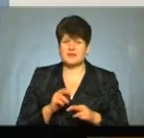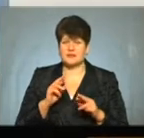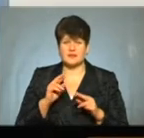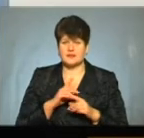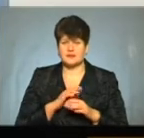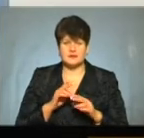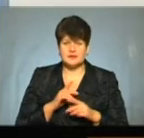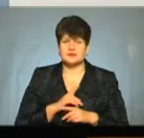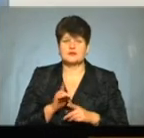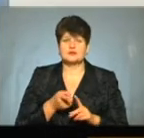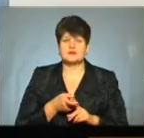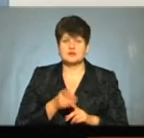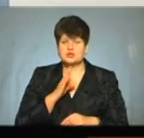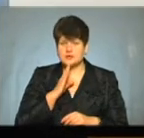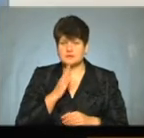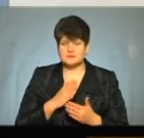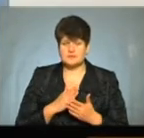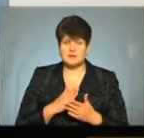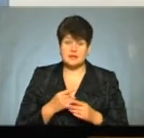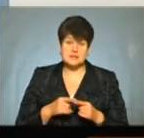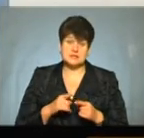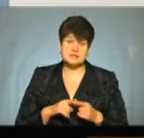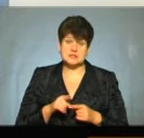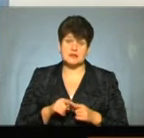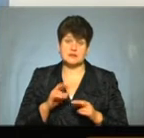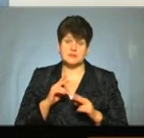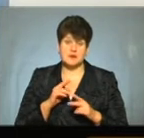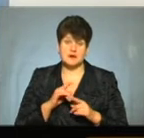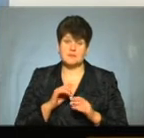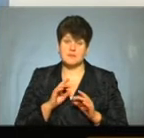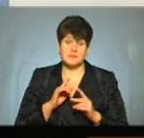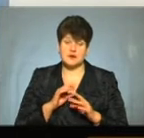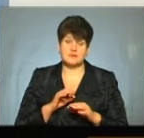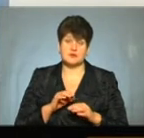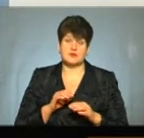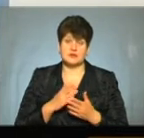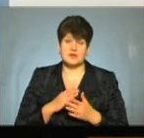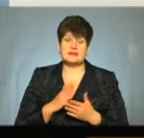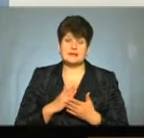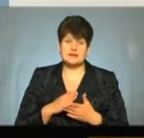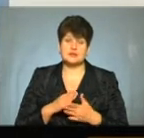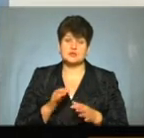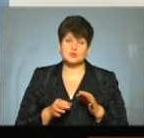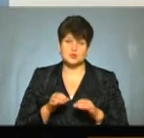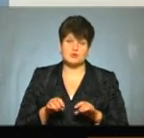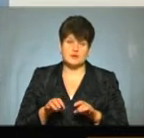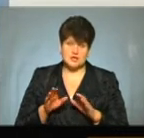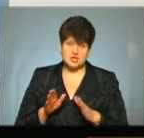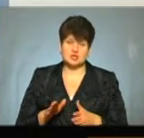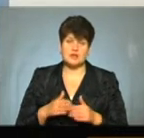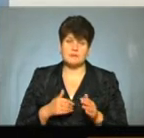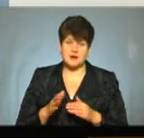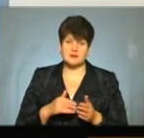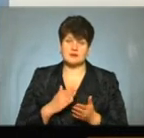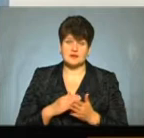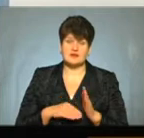несправедливість відносно тих жінок, з якими ми стикнулися. Але це неправда, є відповідні і судові рішення, і практика вже